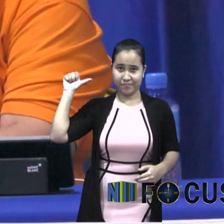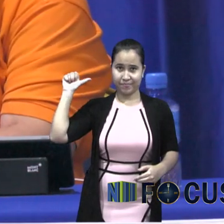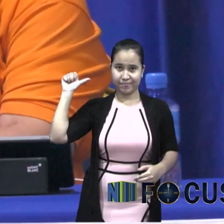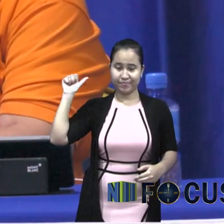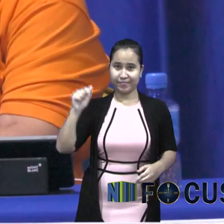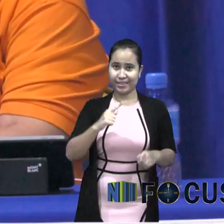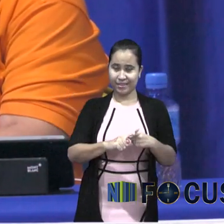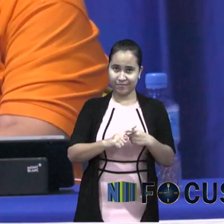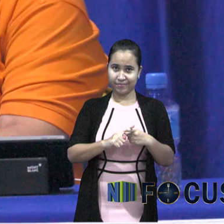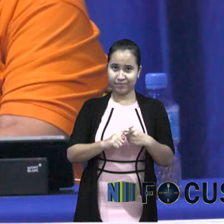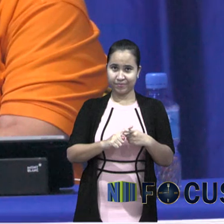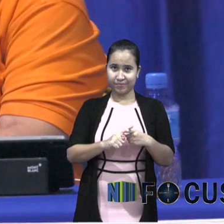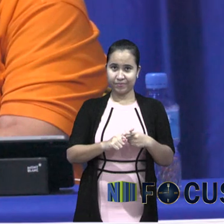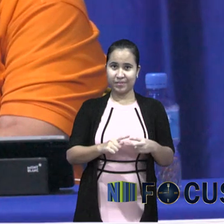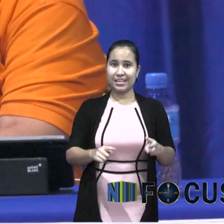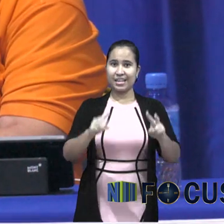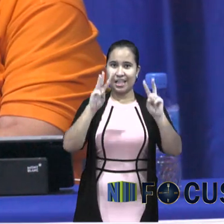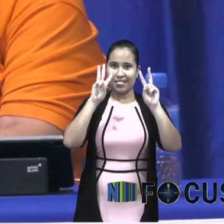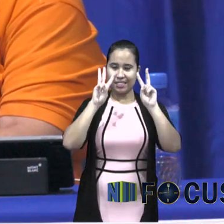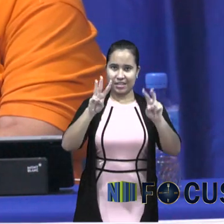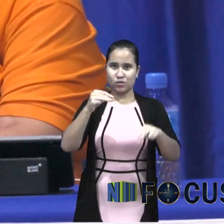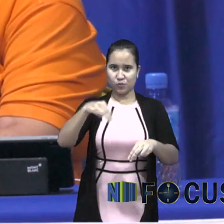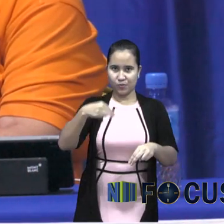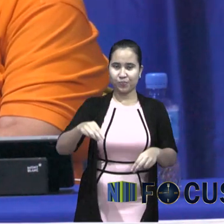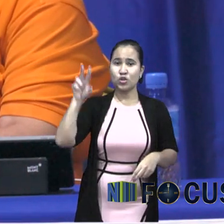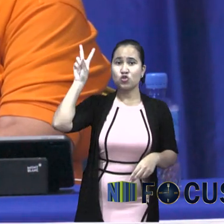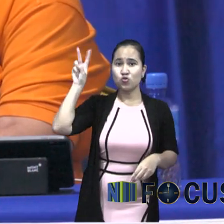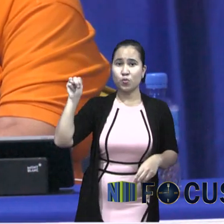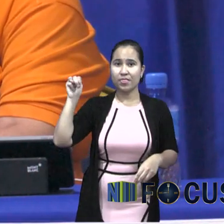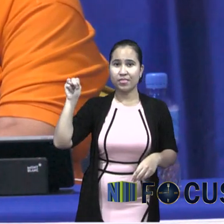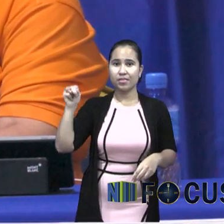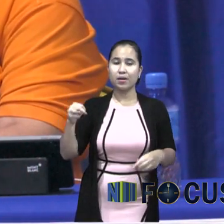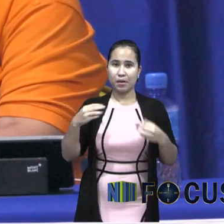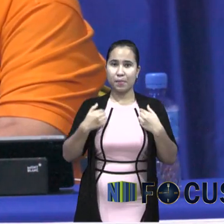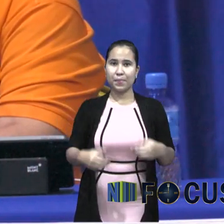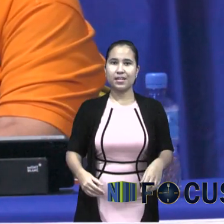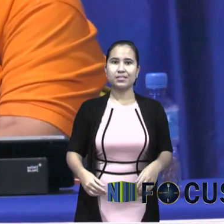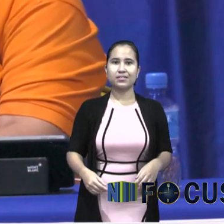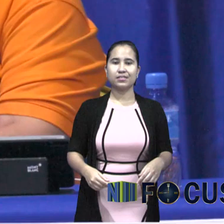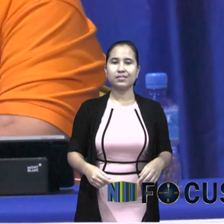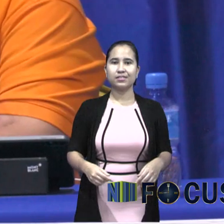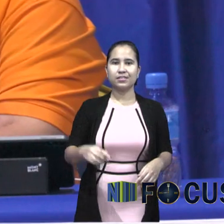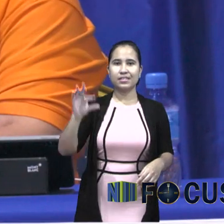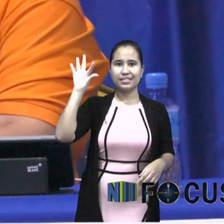En 23 maart hebben wij 20 personen gehad die uit Trinidad en Tobago zijn gekomen.